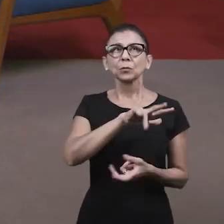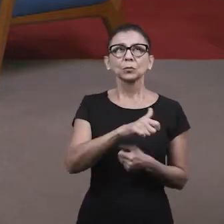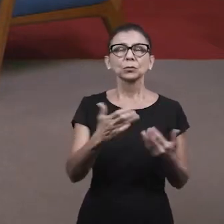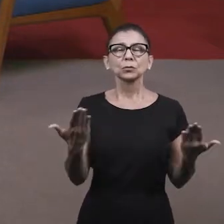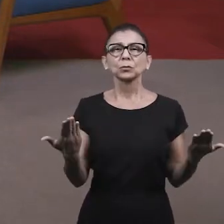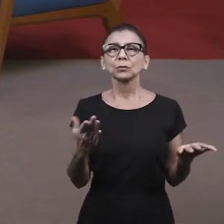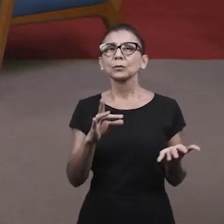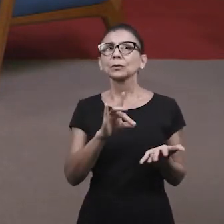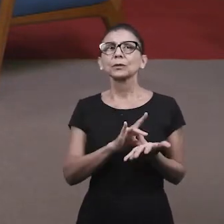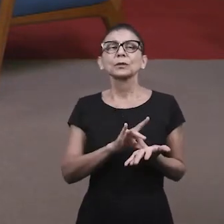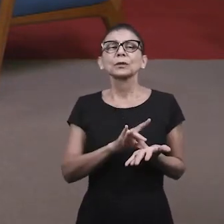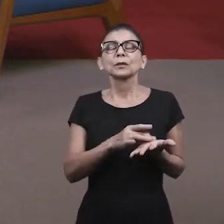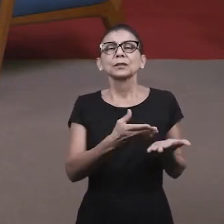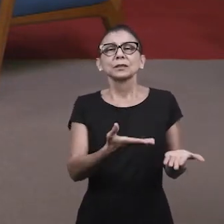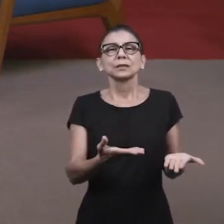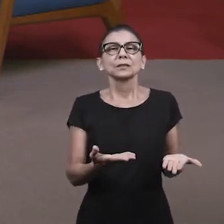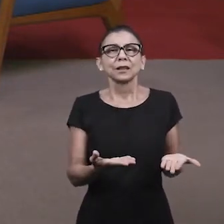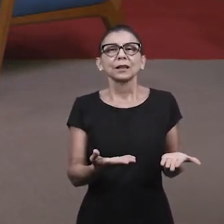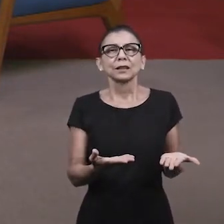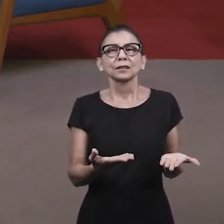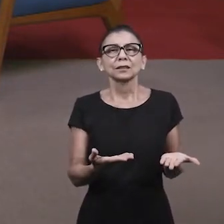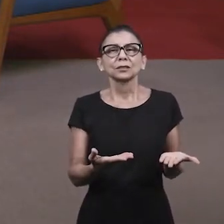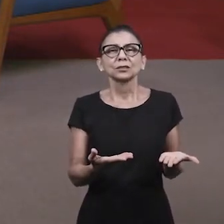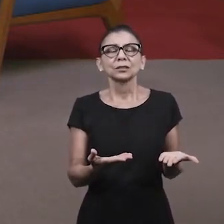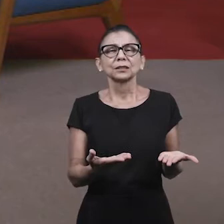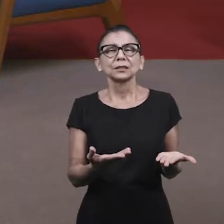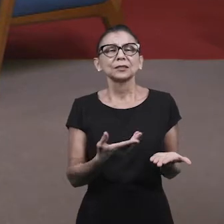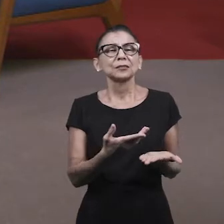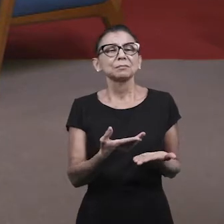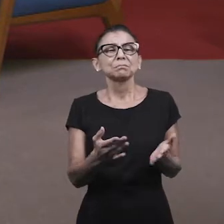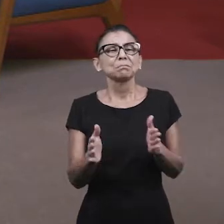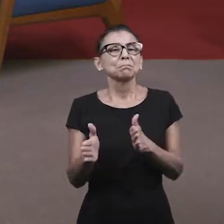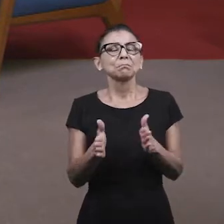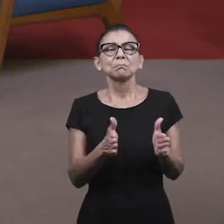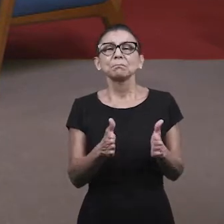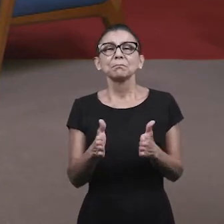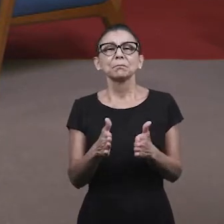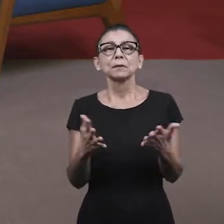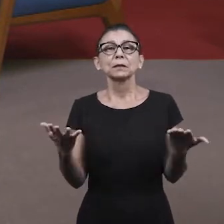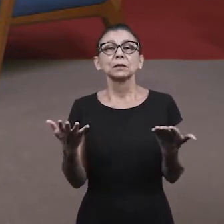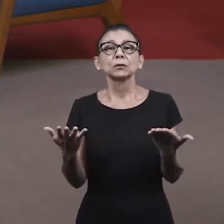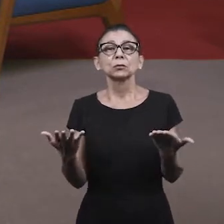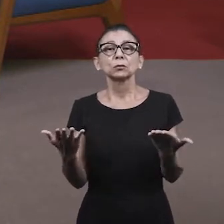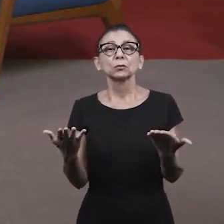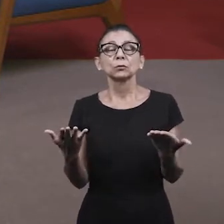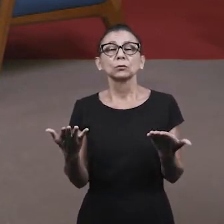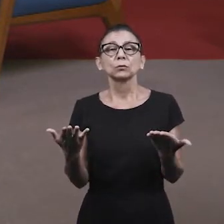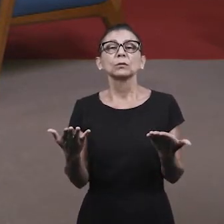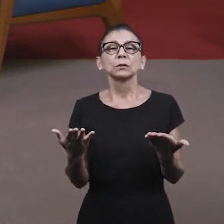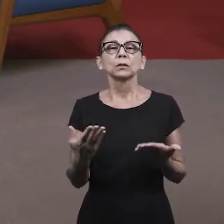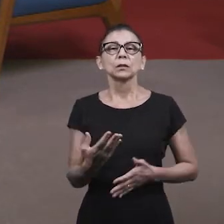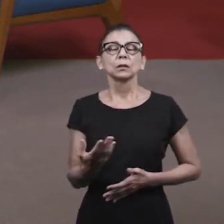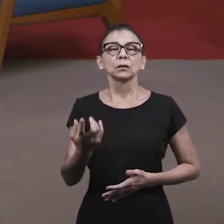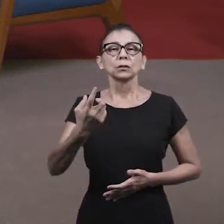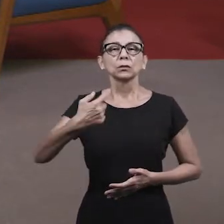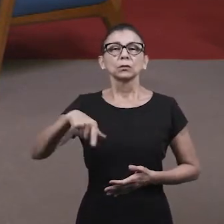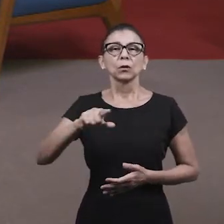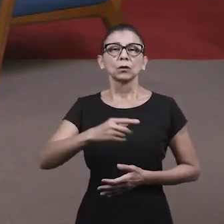pour découvrir les mystères de la volonté du Seigneur, c'est de comprendre la réalité que le monde aujourd'hui